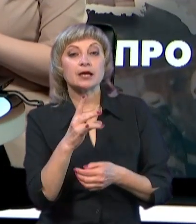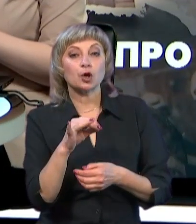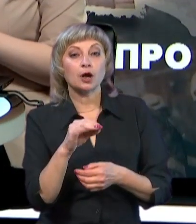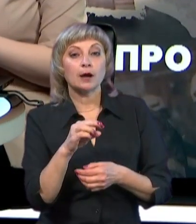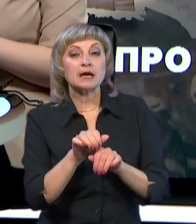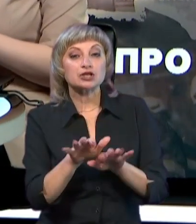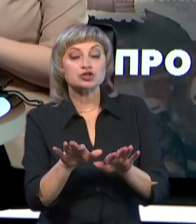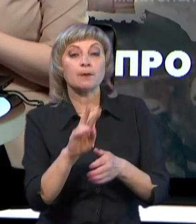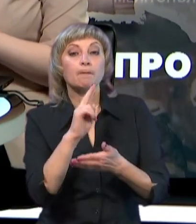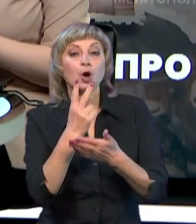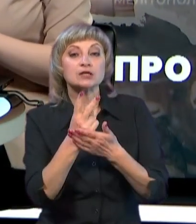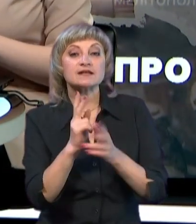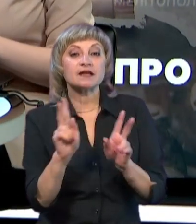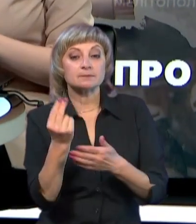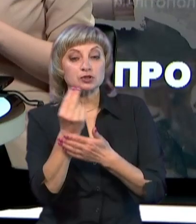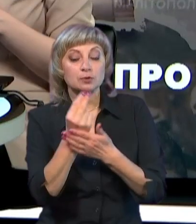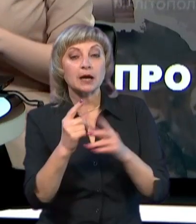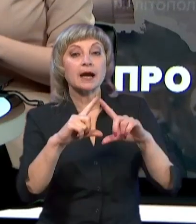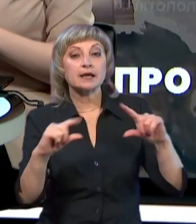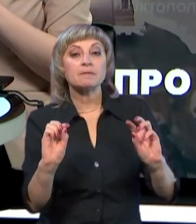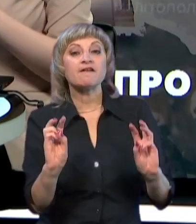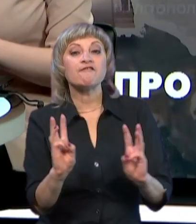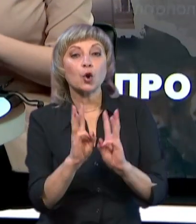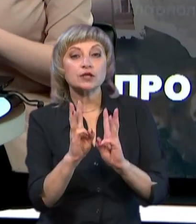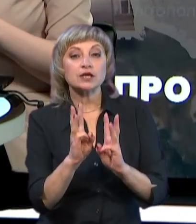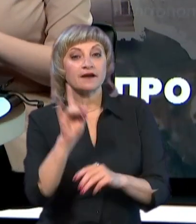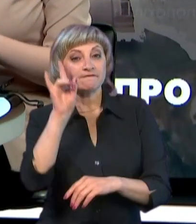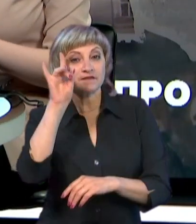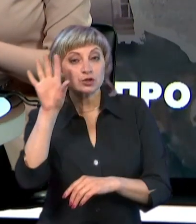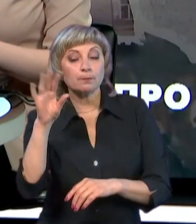Midjourney показав, якими б зобразили Кремль у вогні відомі художники.